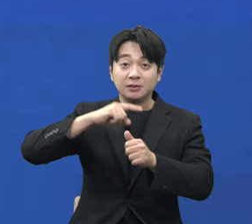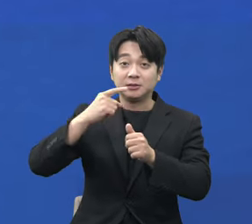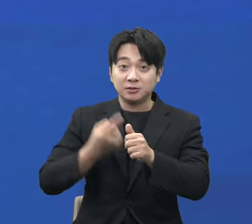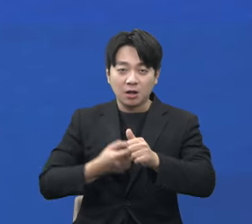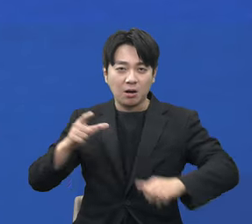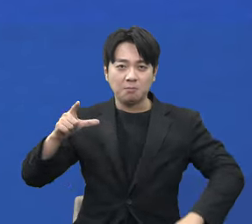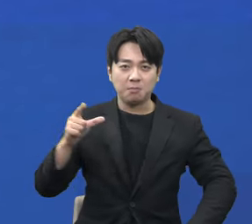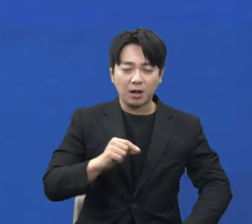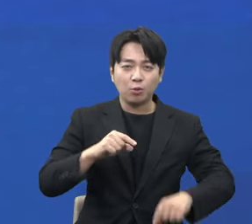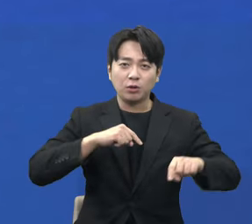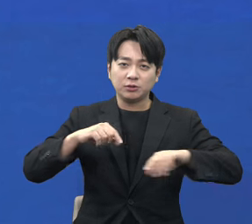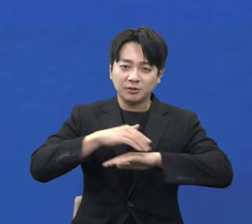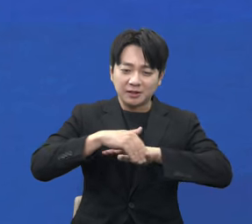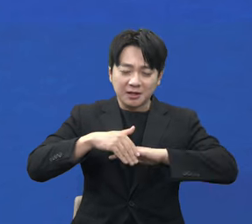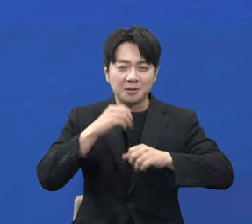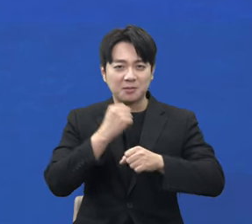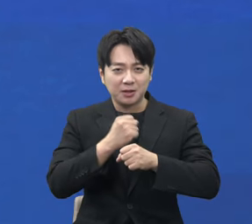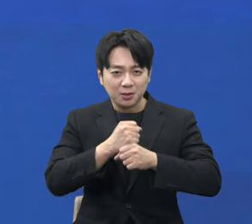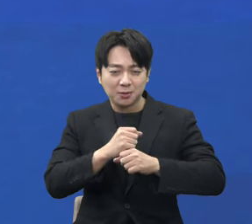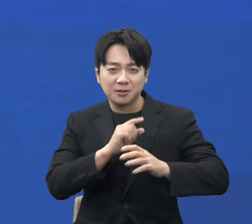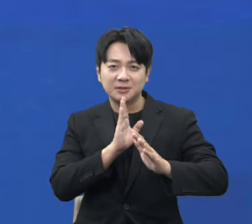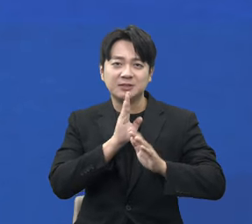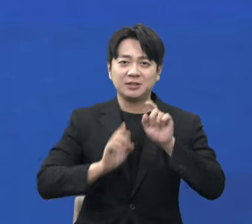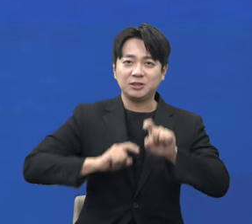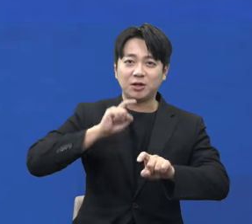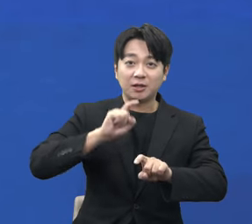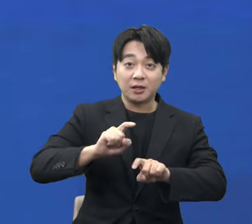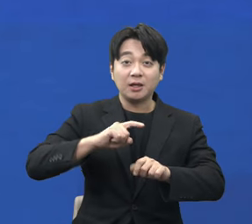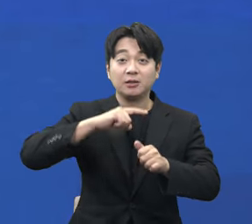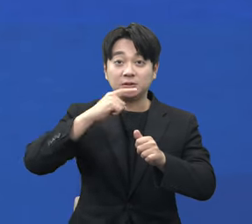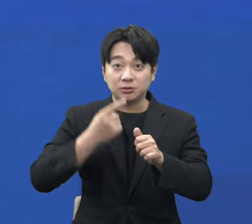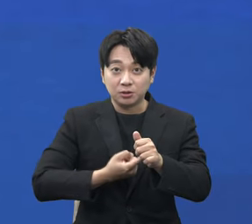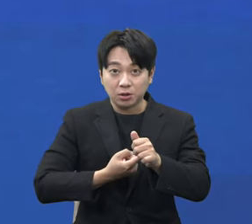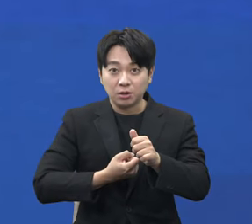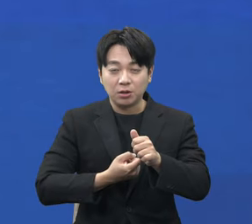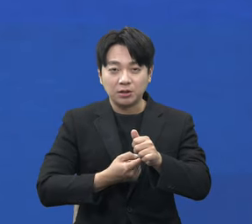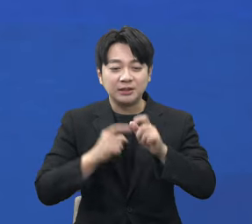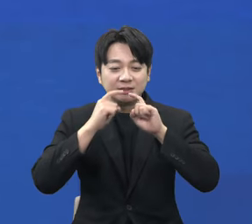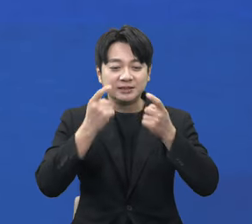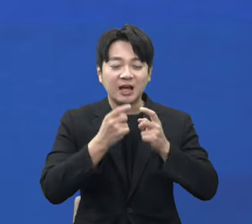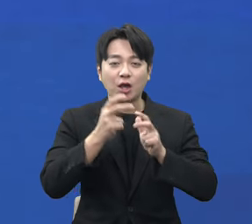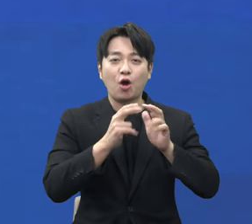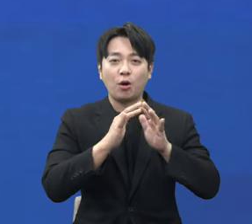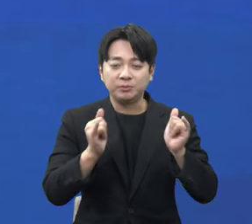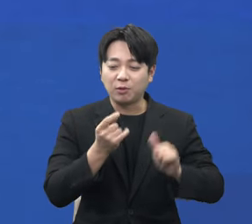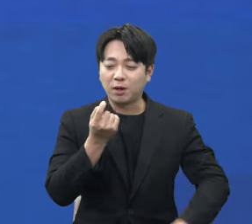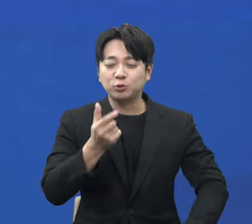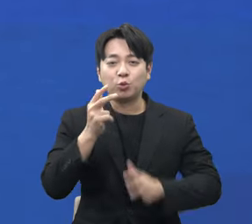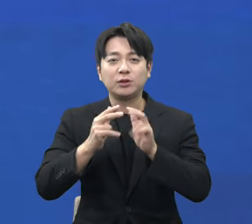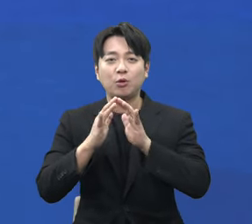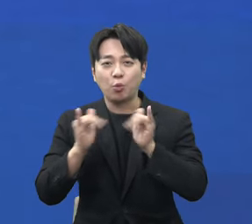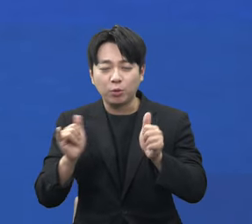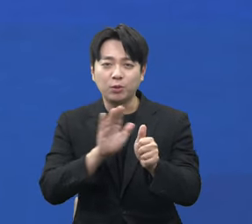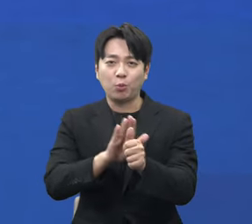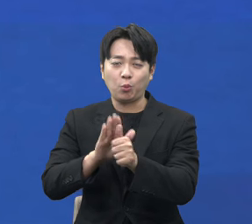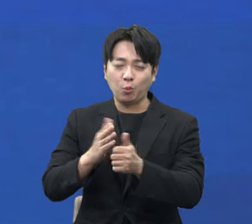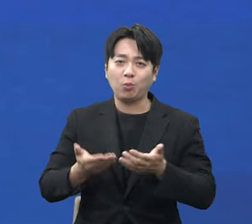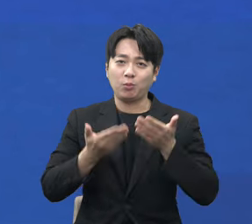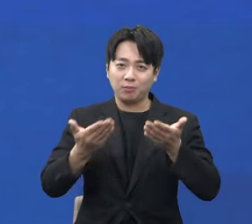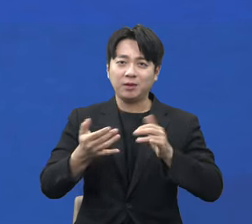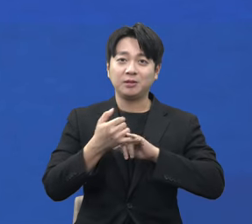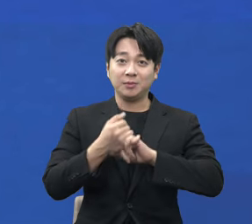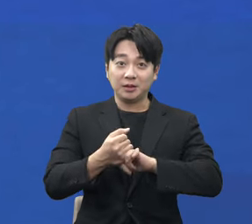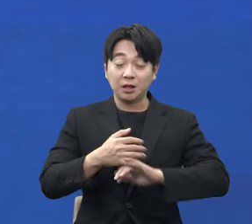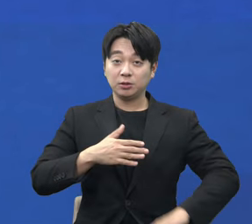빠르고 빠르게 정책을 거침없이 실행해서 자영업자 소상공인에게 이익되는 일을 하는 사람입니다. 박정쾌에게